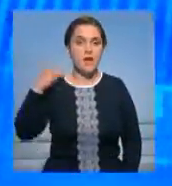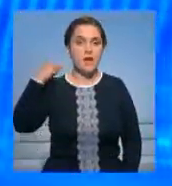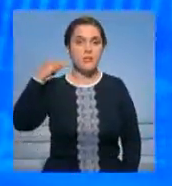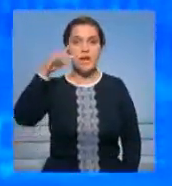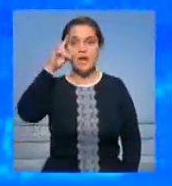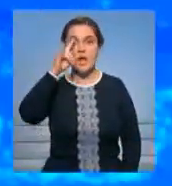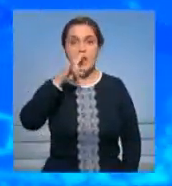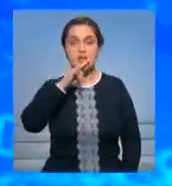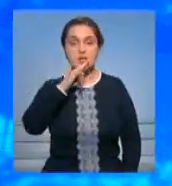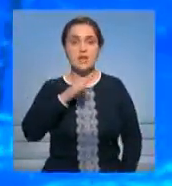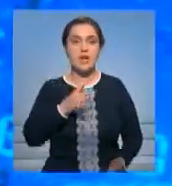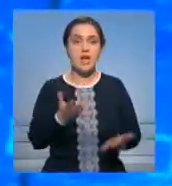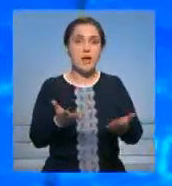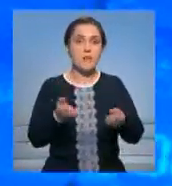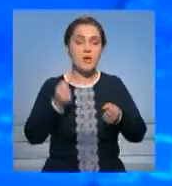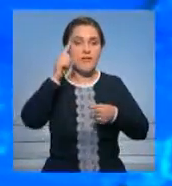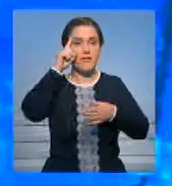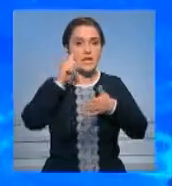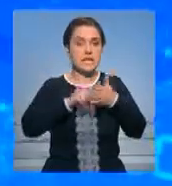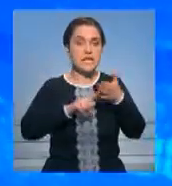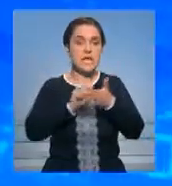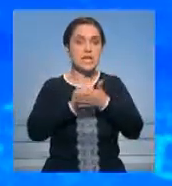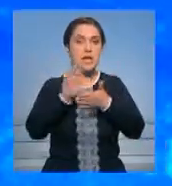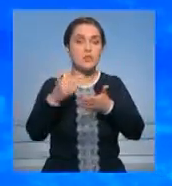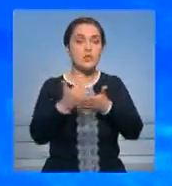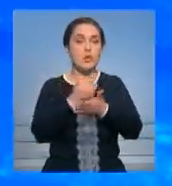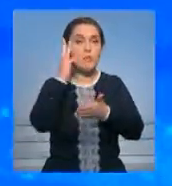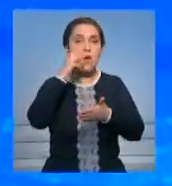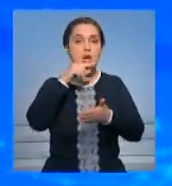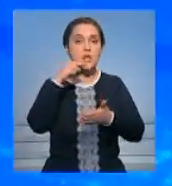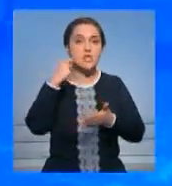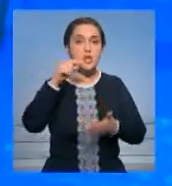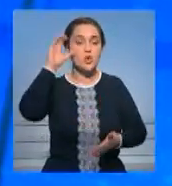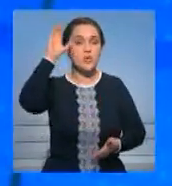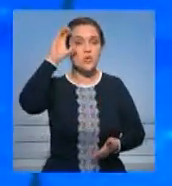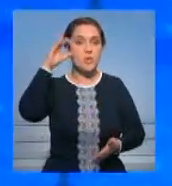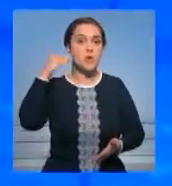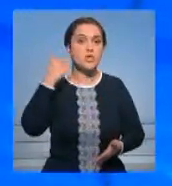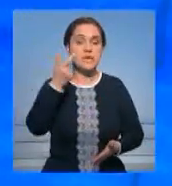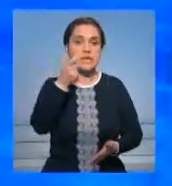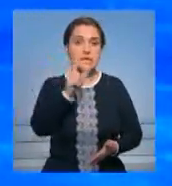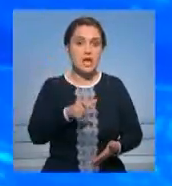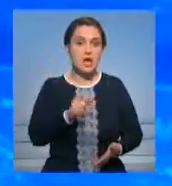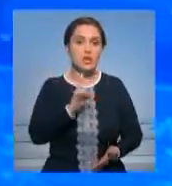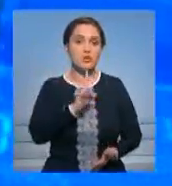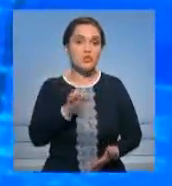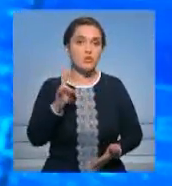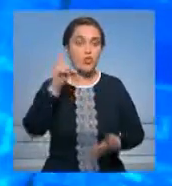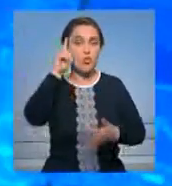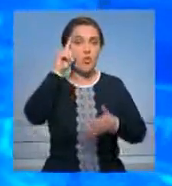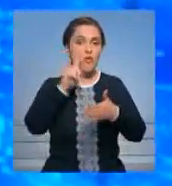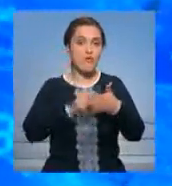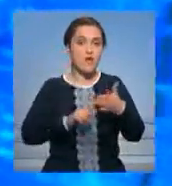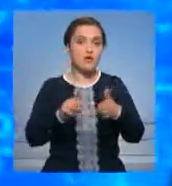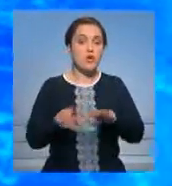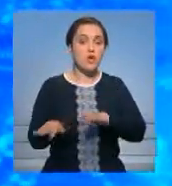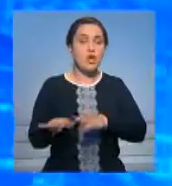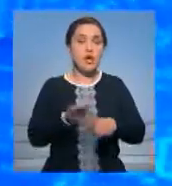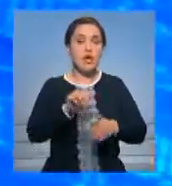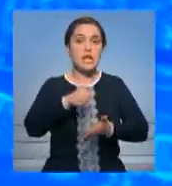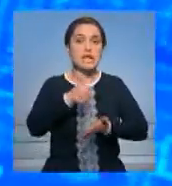Президент Казахстана принял верительные грамоты у новых послов России, Узбекистана, Туркменистана и Италии. Нурсултан Назарбаев выразил уверенность, что деятельность